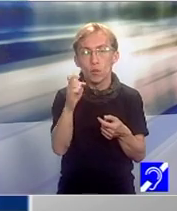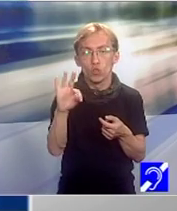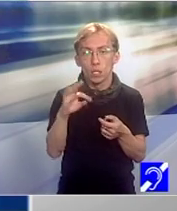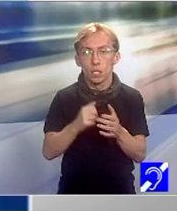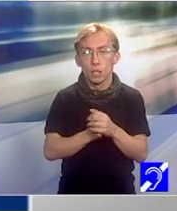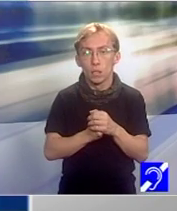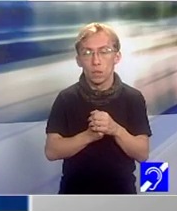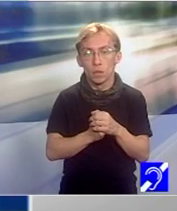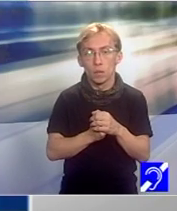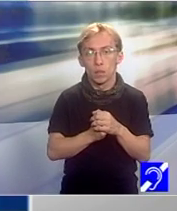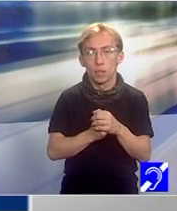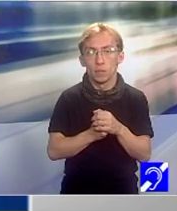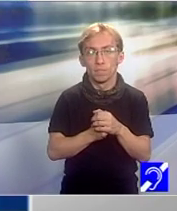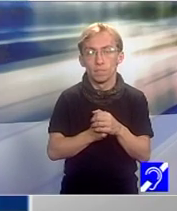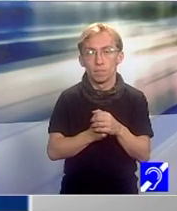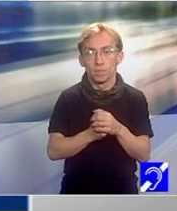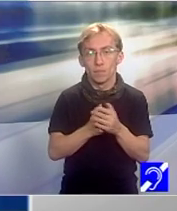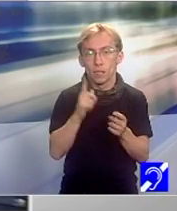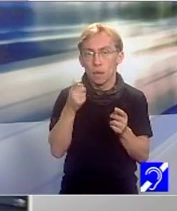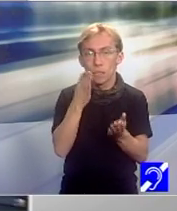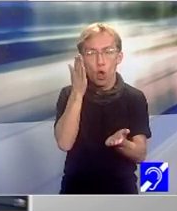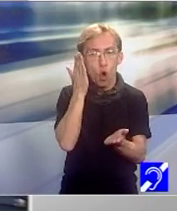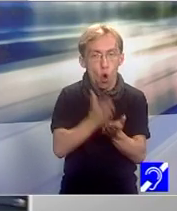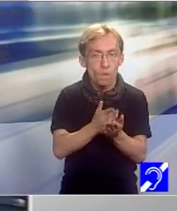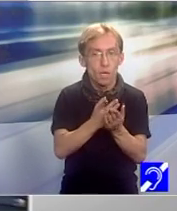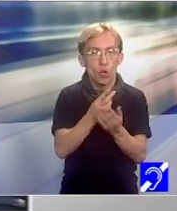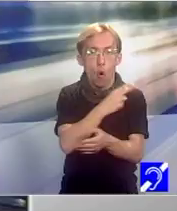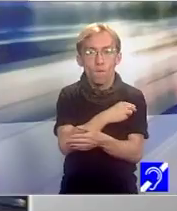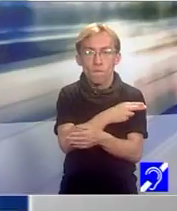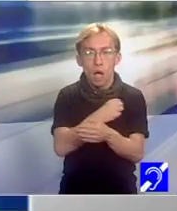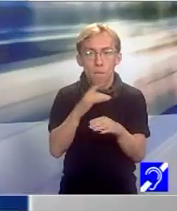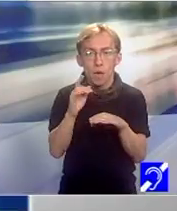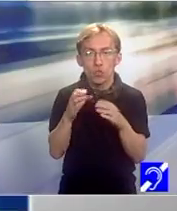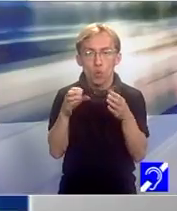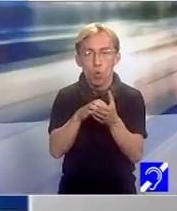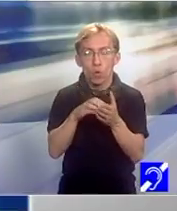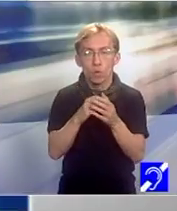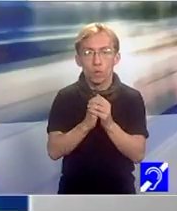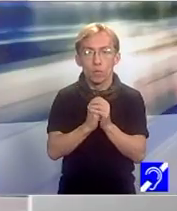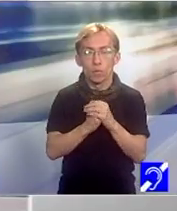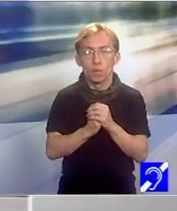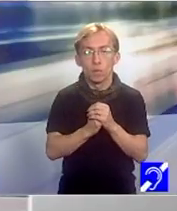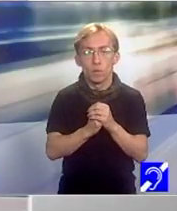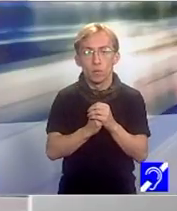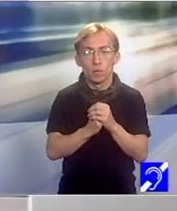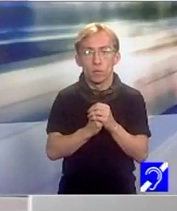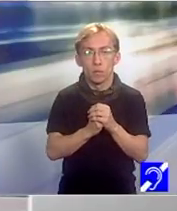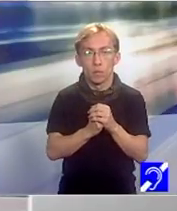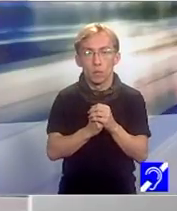ce ai reușit să convingi o farmacie să te ajute, după ce ai venit cu banii necesari. Tot, după ce am venit cu banii necesari. Și